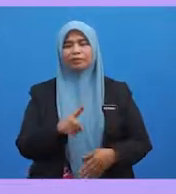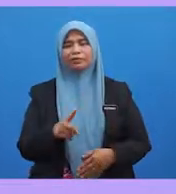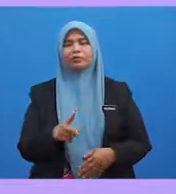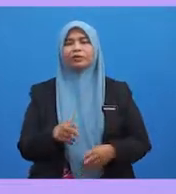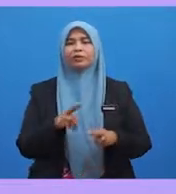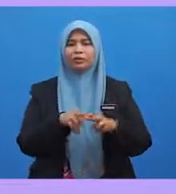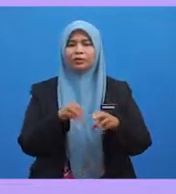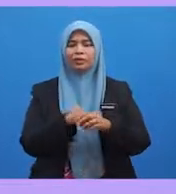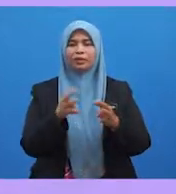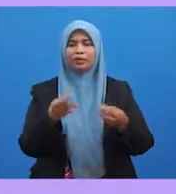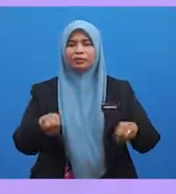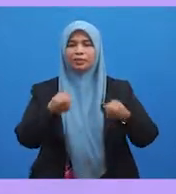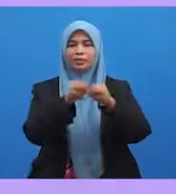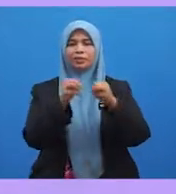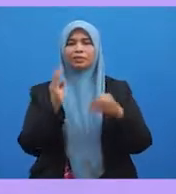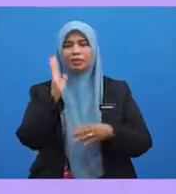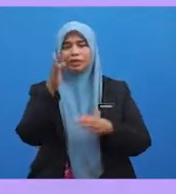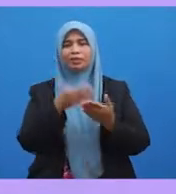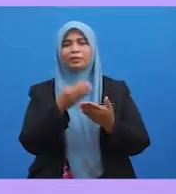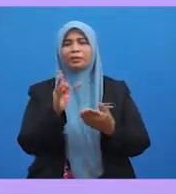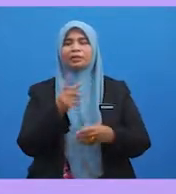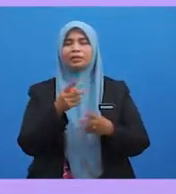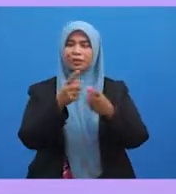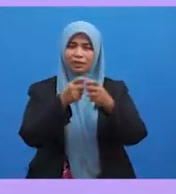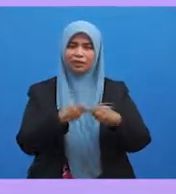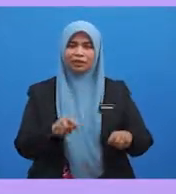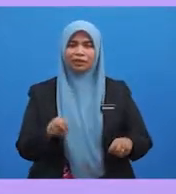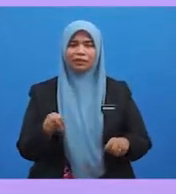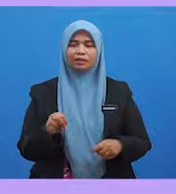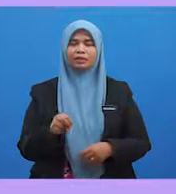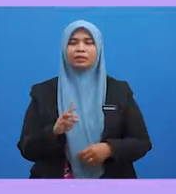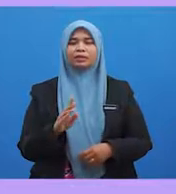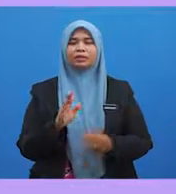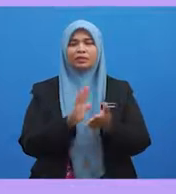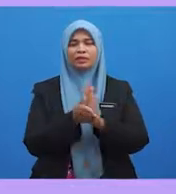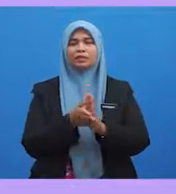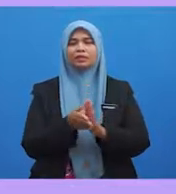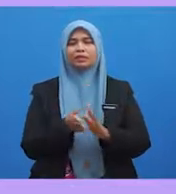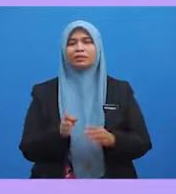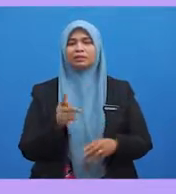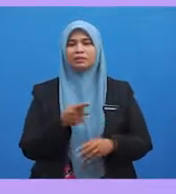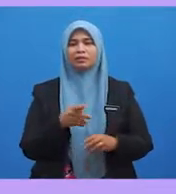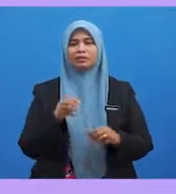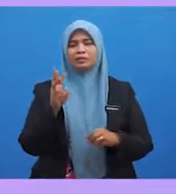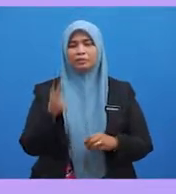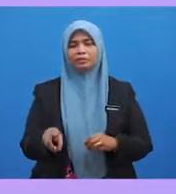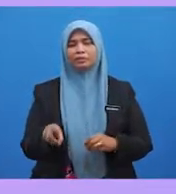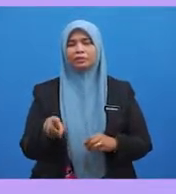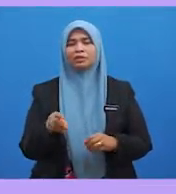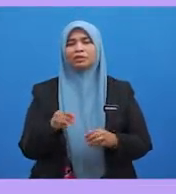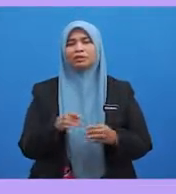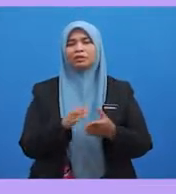akan memberi ketenangan. Oleh itu, murid-murid, sewajarnya kita memuliakan masjid sebagai